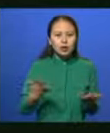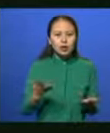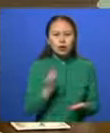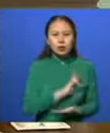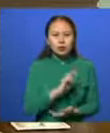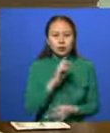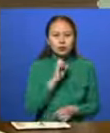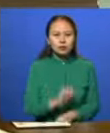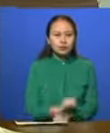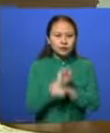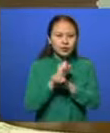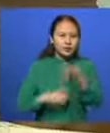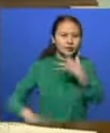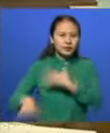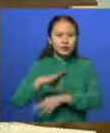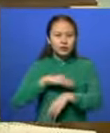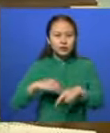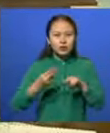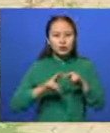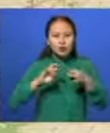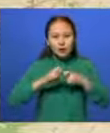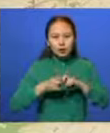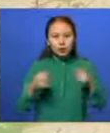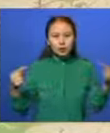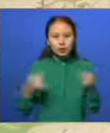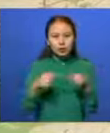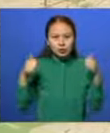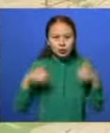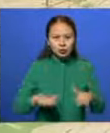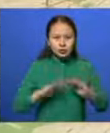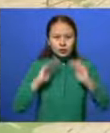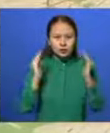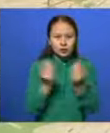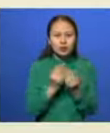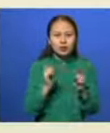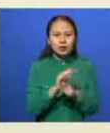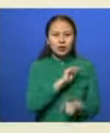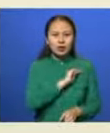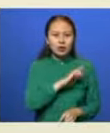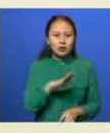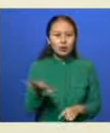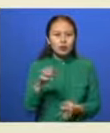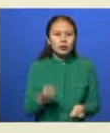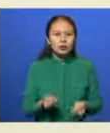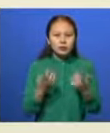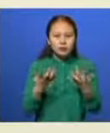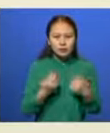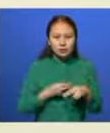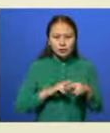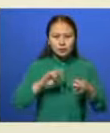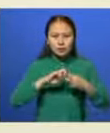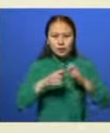шаралары бүкіл аймақтағы жағдайды тығырыққа тіреп, кен орындары орналасқан өңірлерде жаппай жұмыссыздық пен әртүрлі әлеуметтік